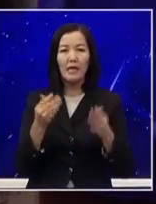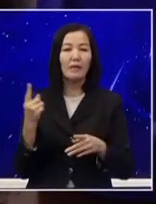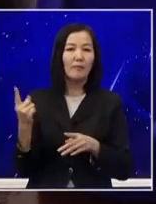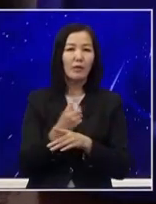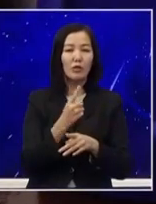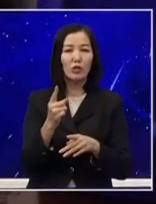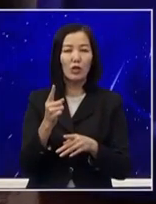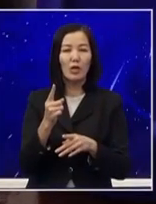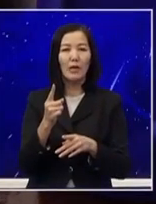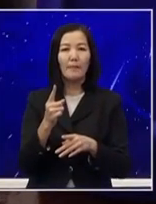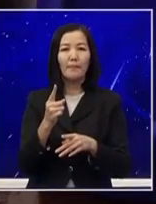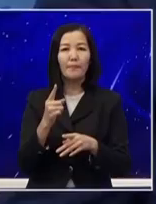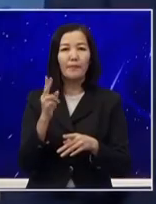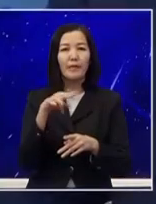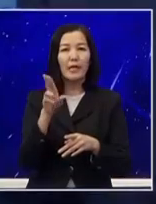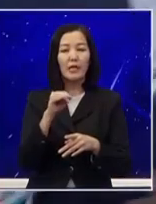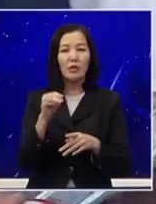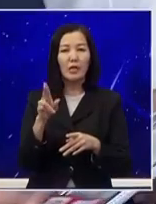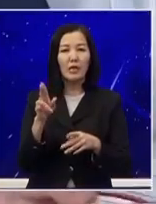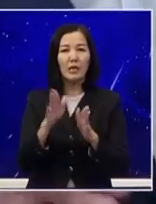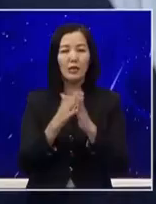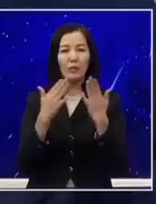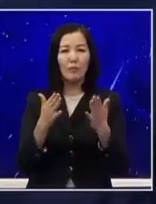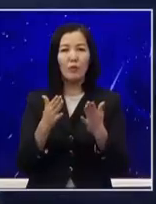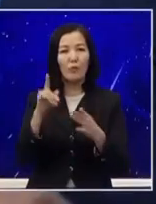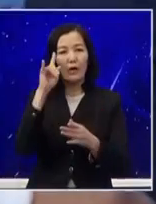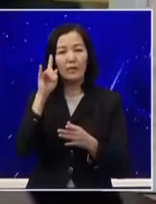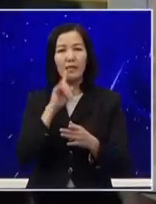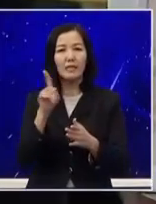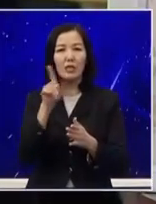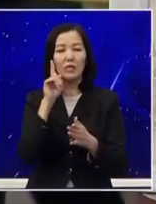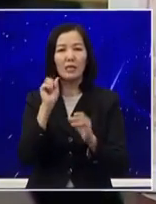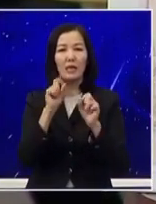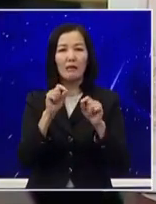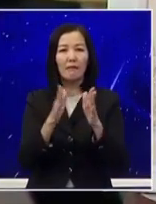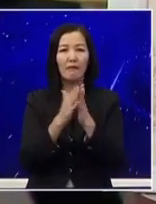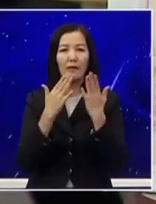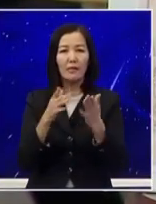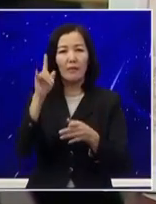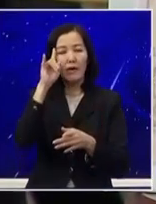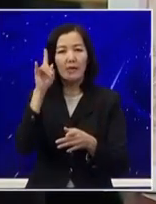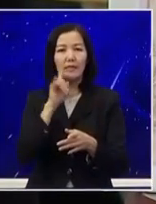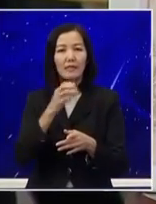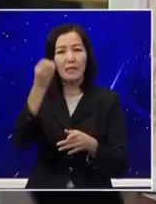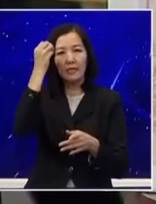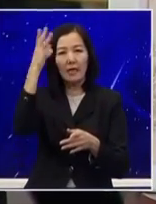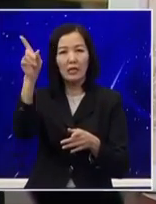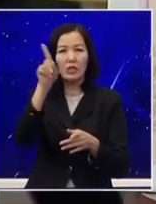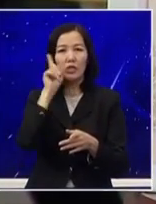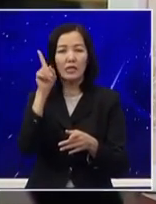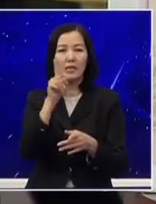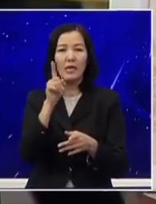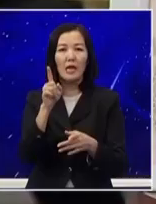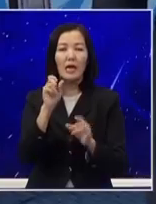Бірінші дәрежелі диплом Қазақстан Республикасы жастарының алтын кітабы және Қазақстан Республикасының дарынды жастар алтын